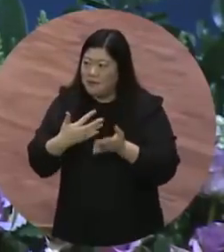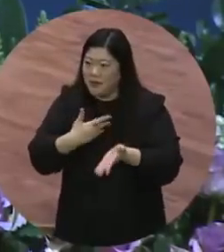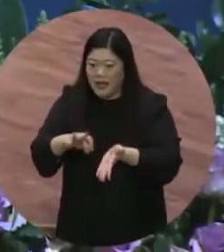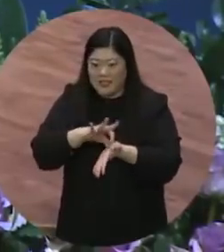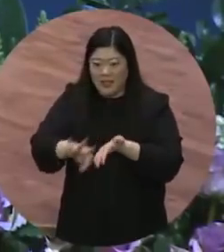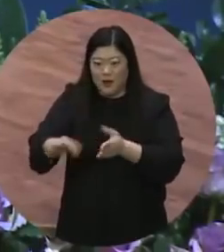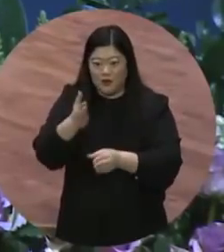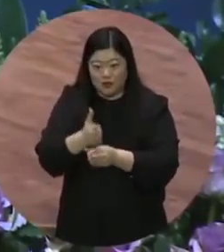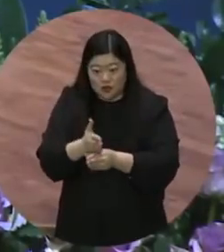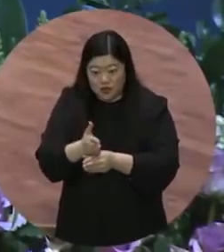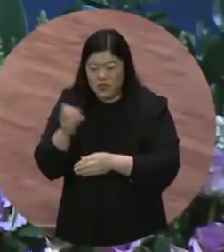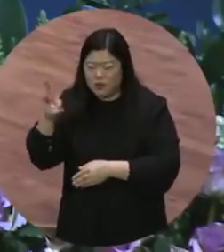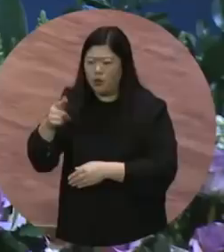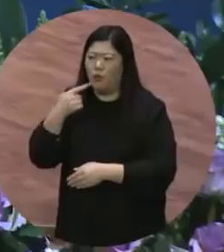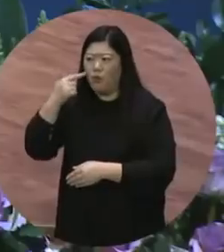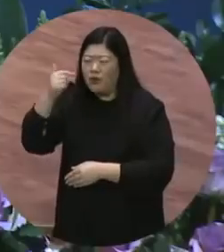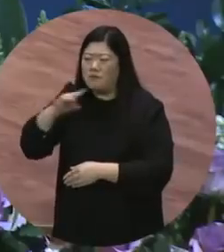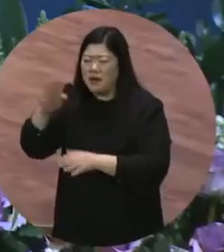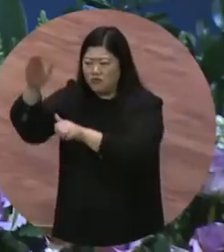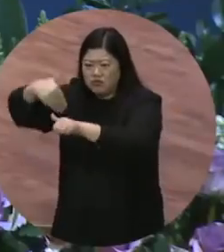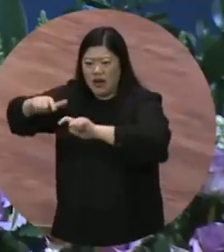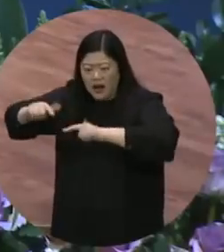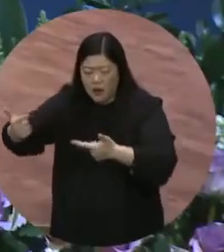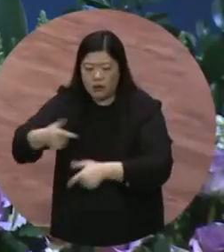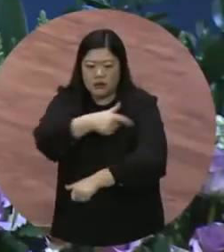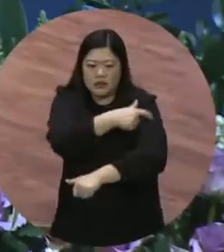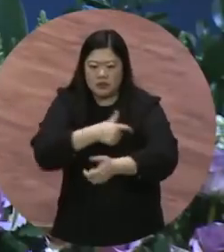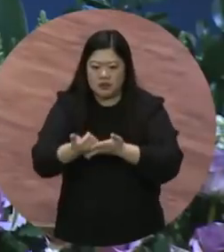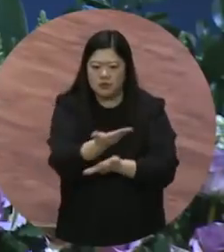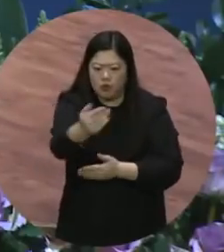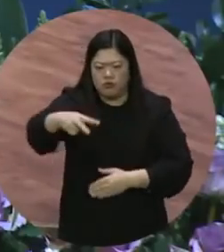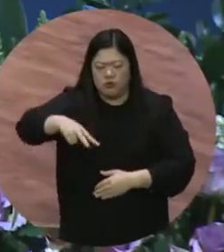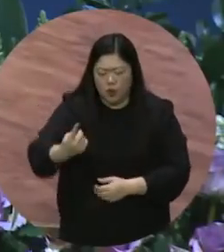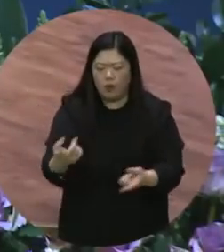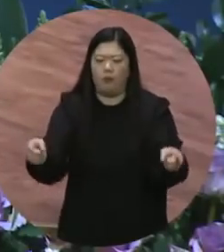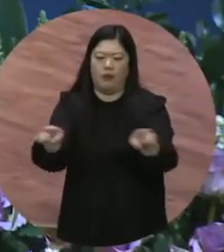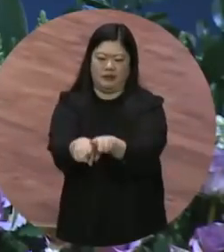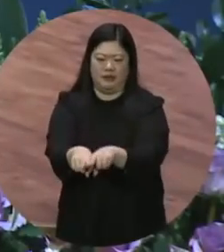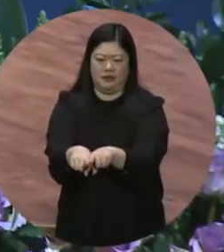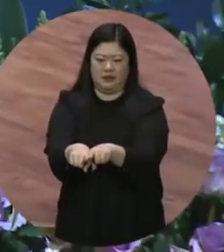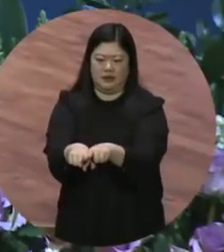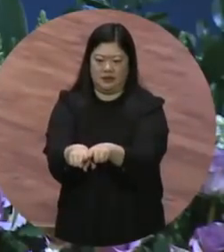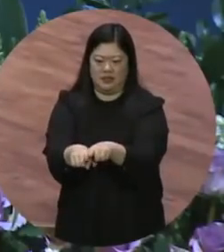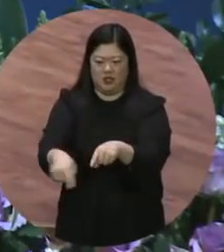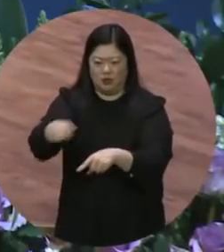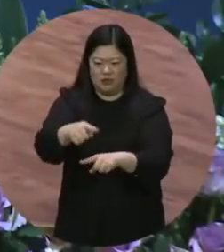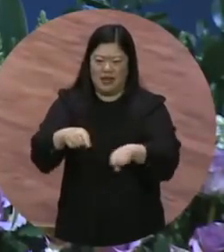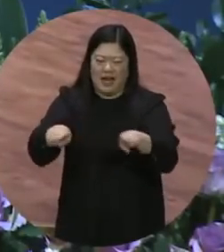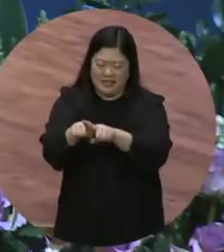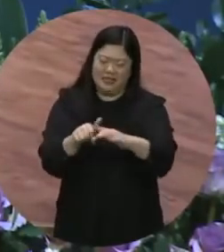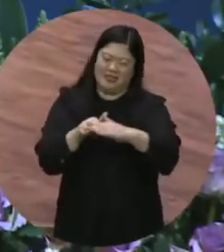여러분을 부르셨습니다. 이 시대적 미션의 주인공 되시기를 그리스도 이름으로 축복드립니다.